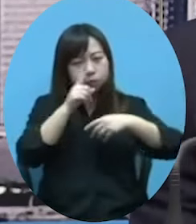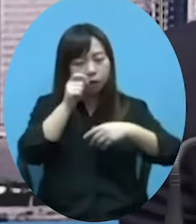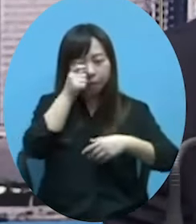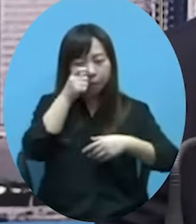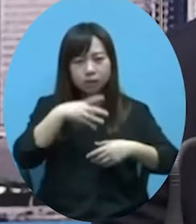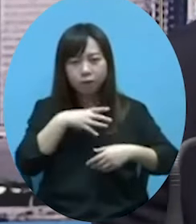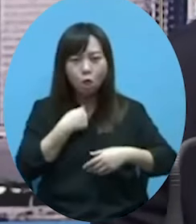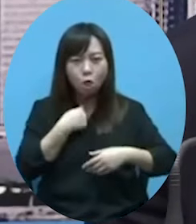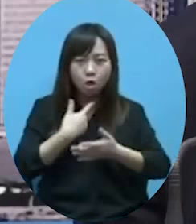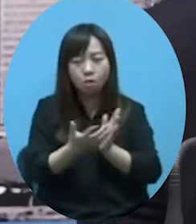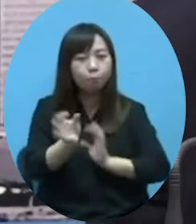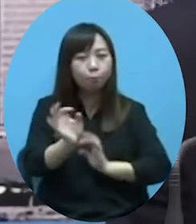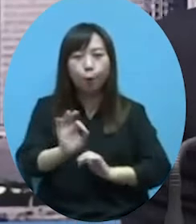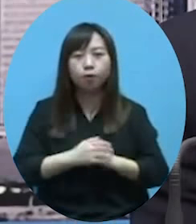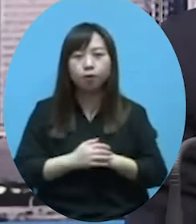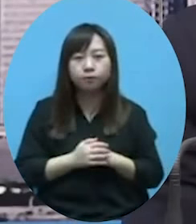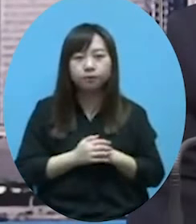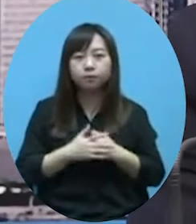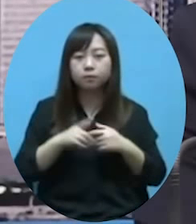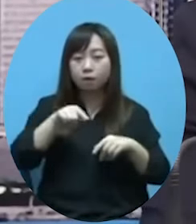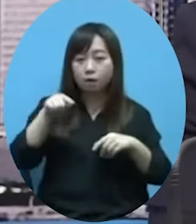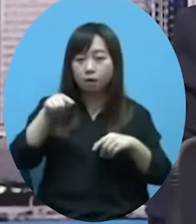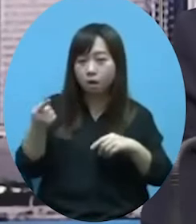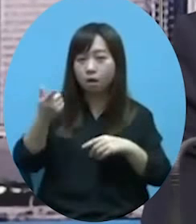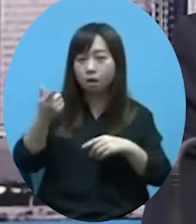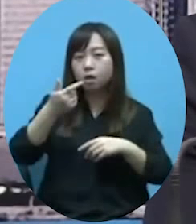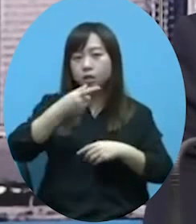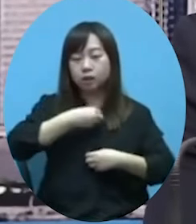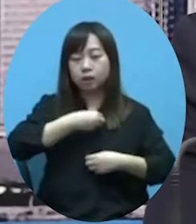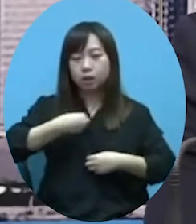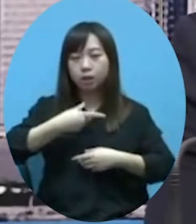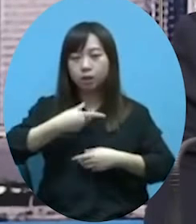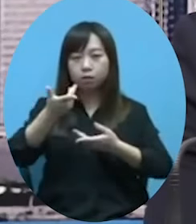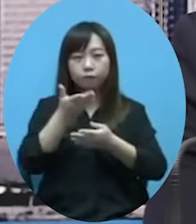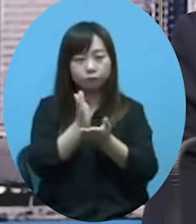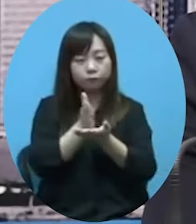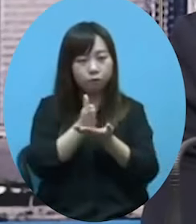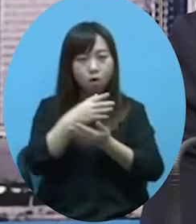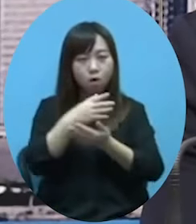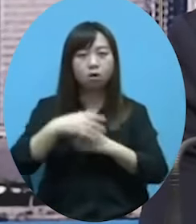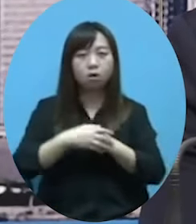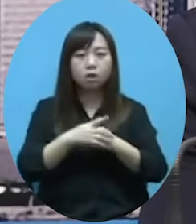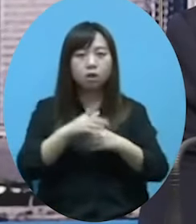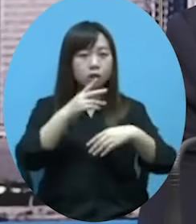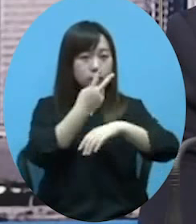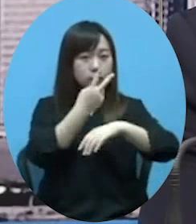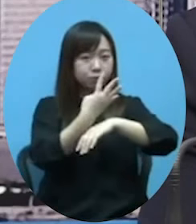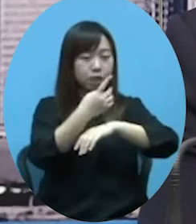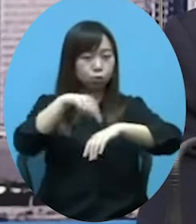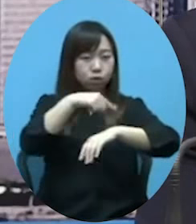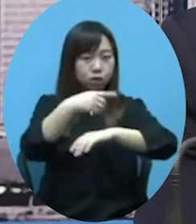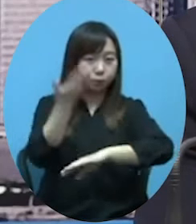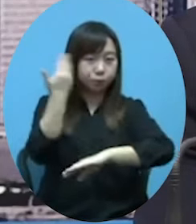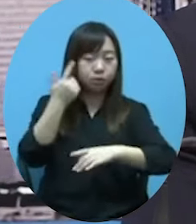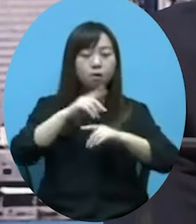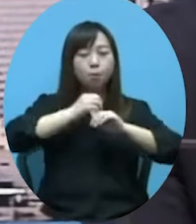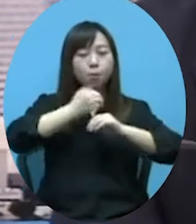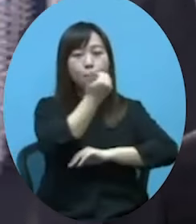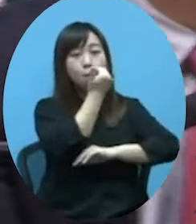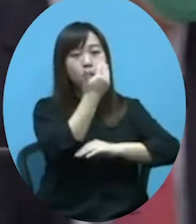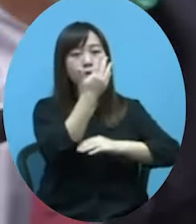然後請余醫生匯報一下醫管局下面的情況在過去24小時醫管局一共是情報了